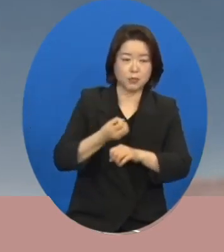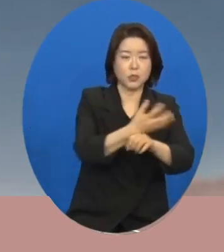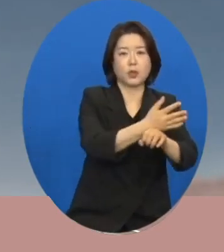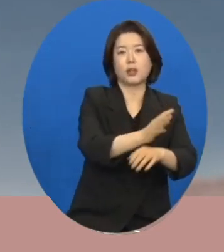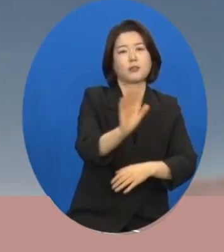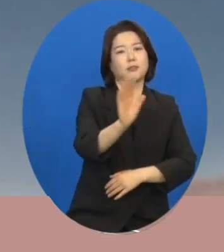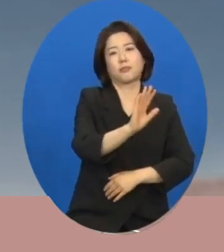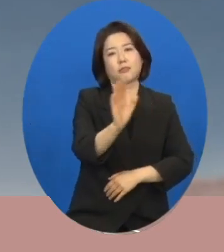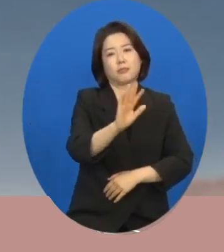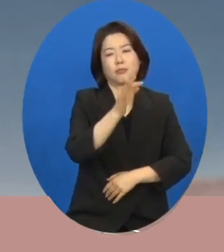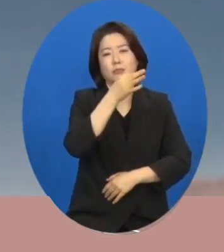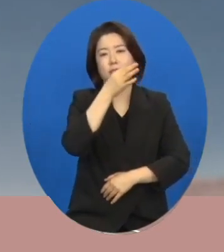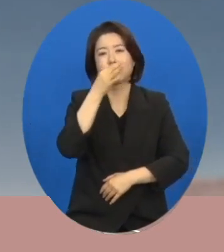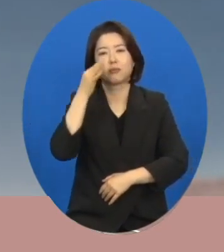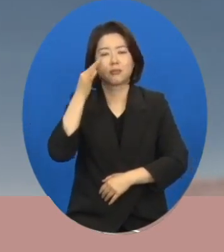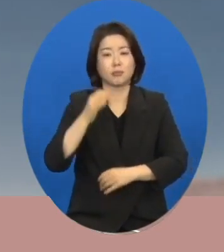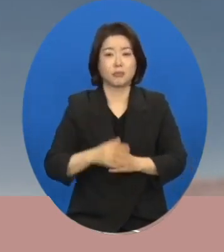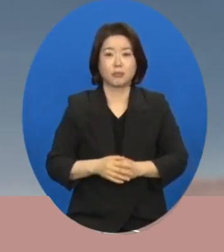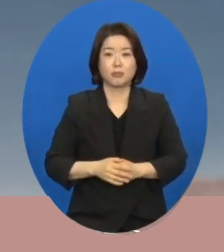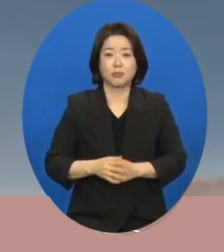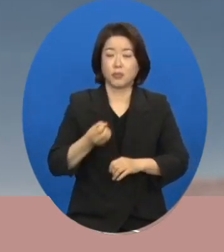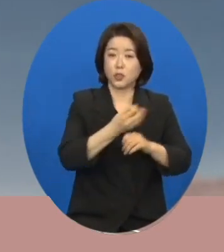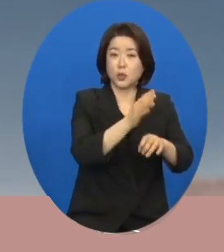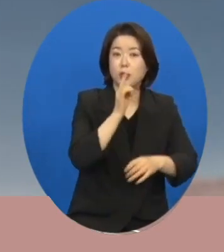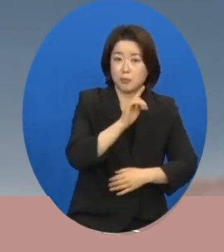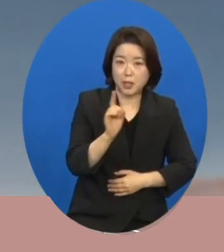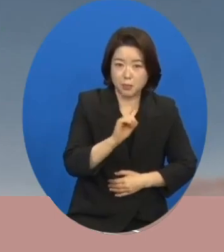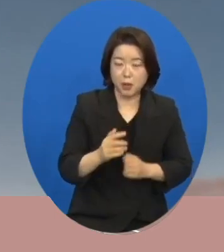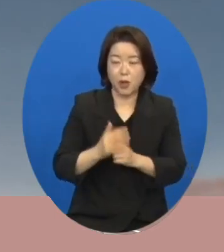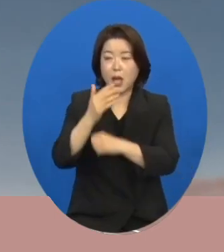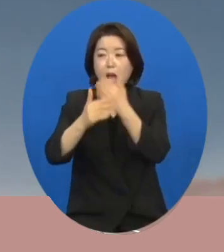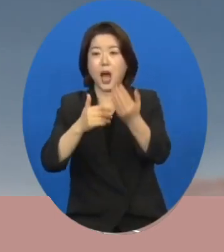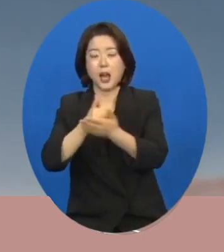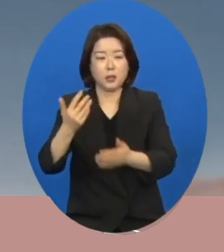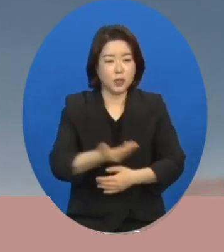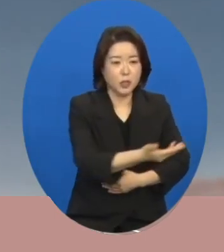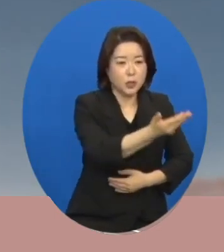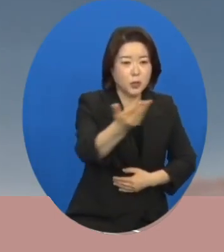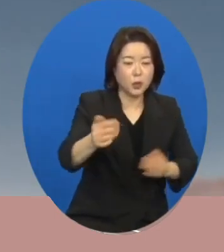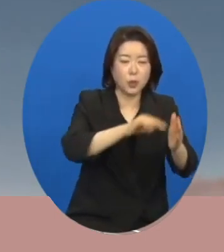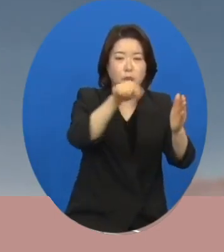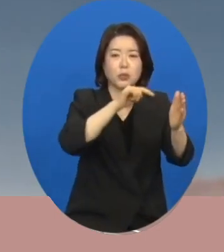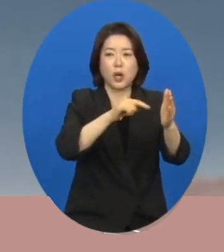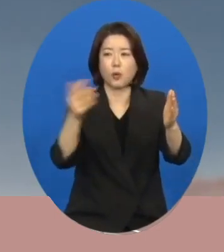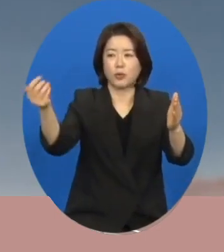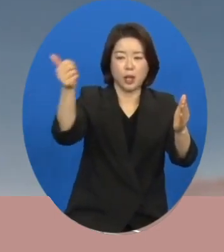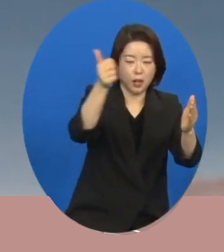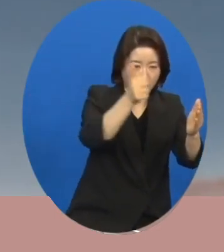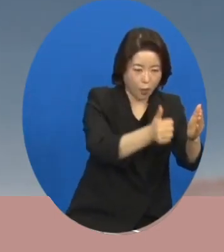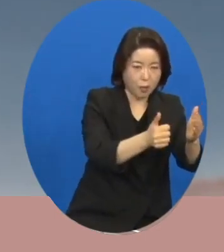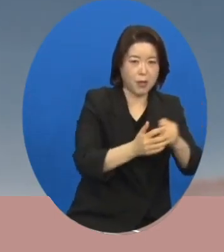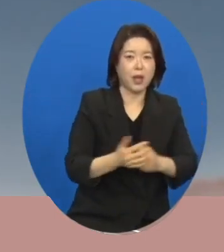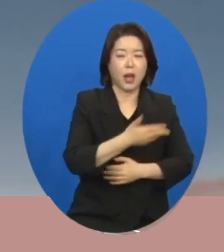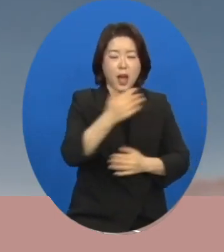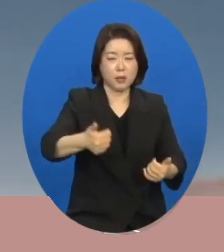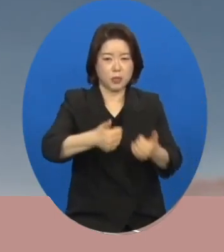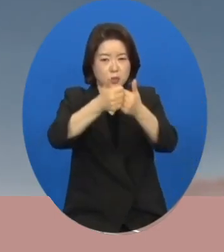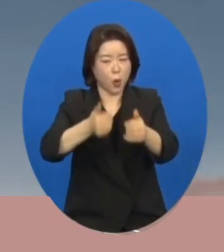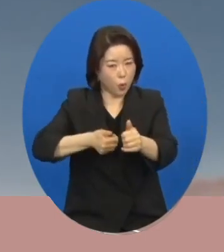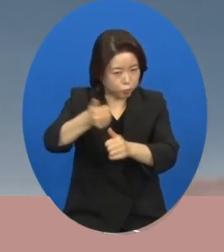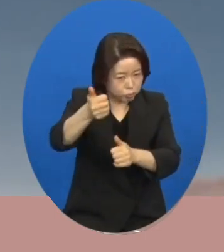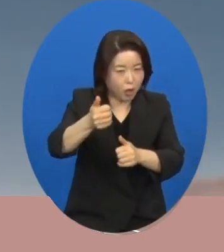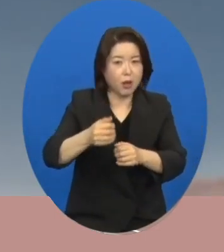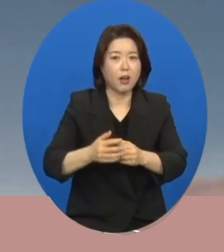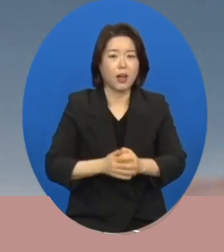않습니다 무슨 얘기만 하냐면 하나님이 여러분들 가운데 함께 하십니다 하나님이 여러분들의 대적을 물리치실 것입니다